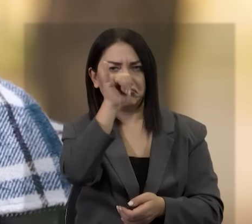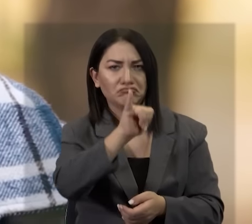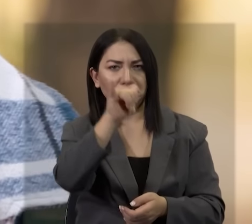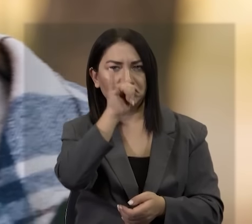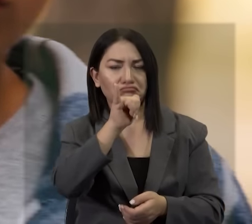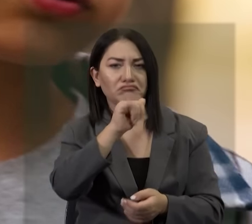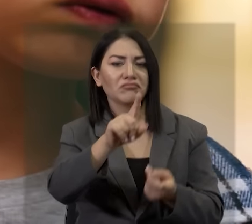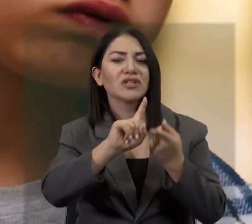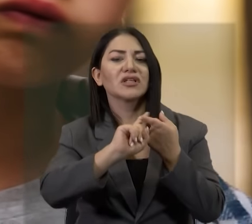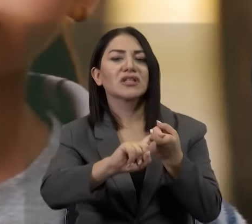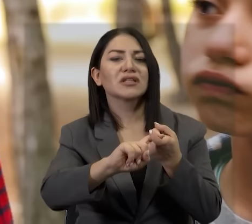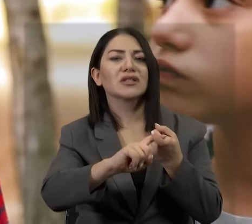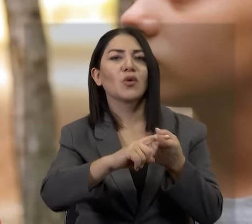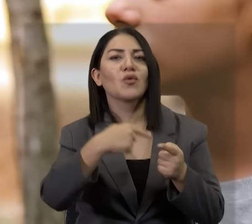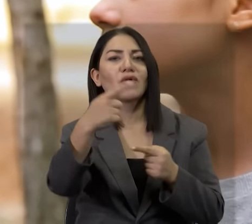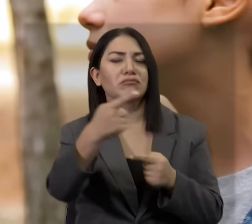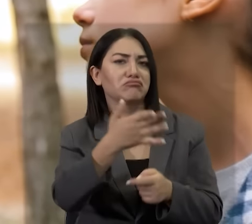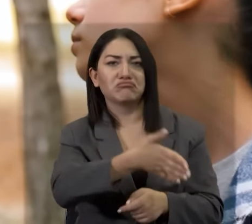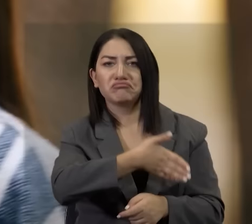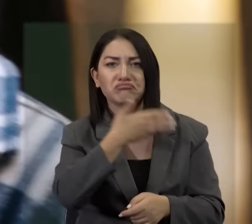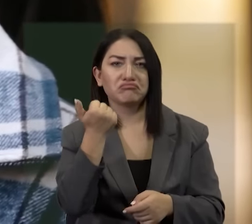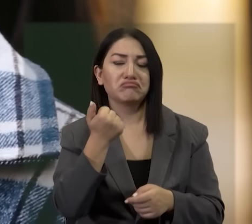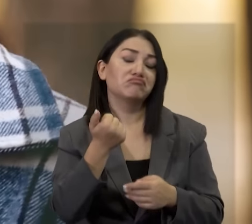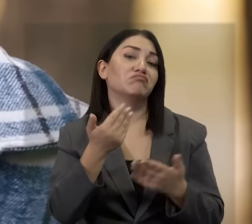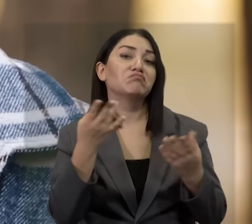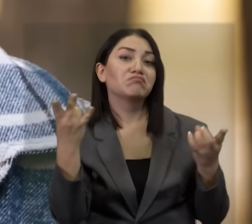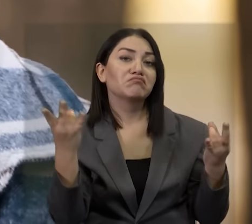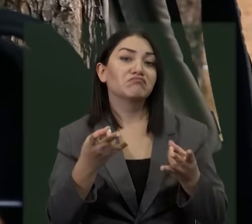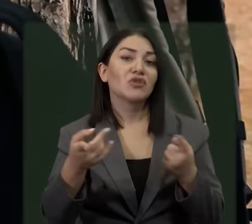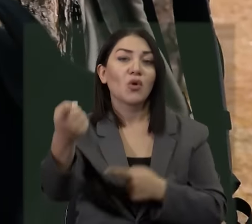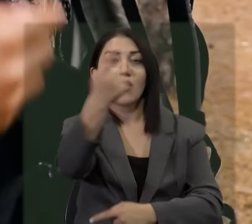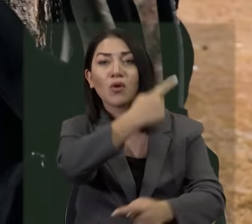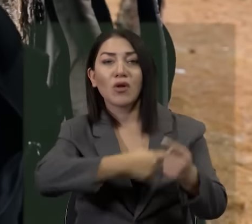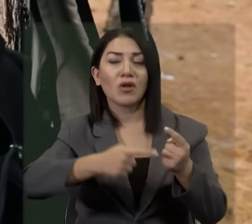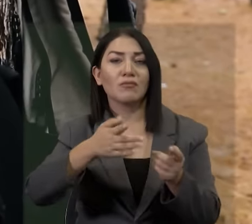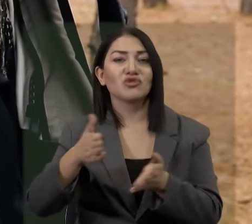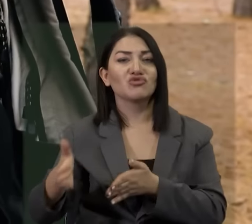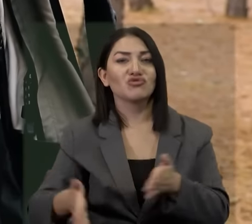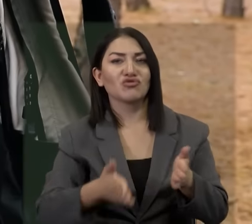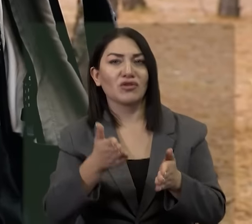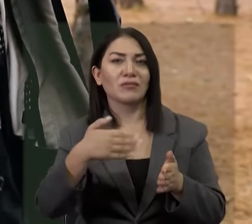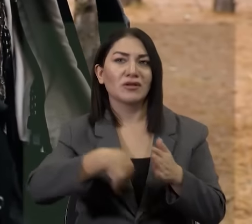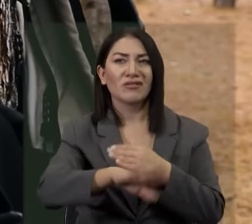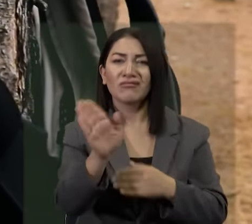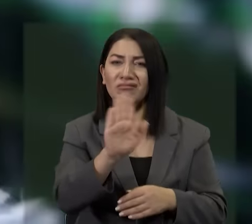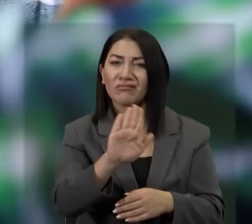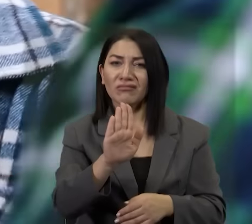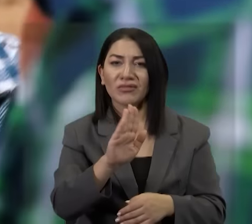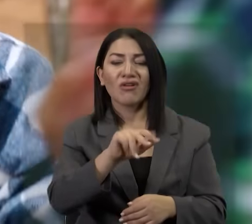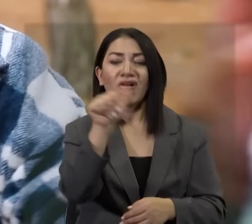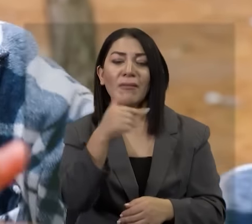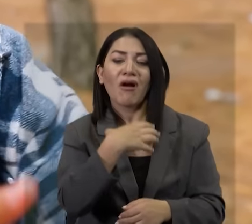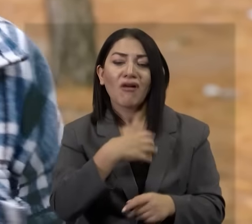Չի ուղարկվում։ Հետադարձ կապ չկա։ Հետադարձ կապ չկա, մնում է հետադարձ ճանա, պարը գնացինք։